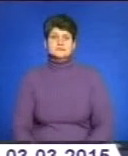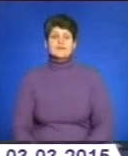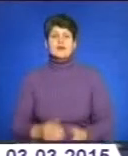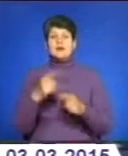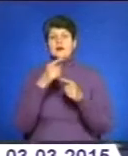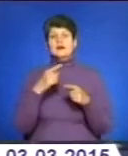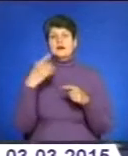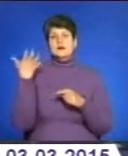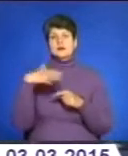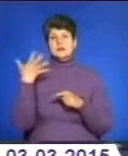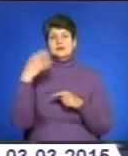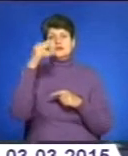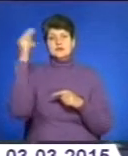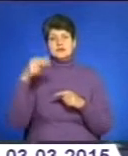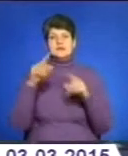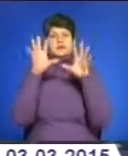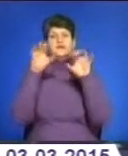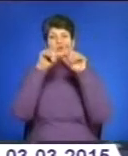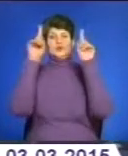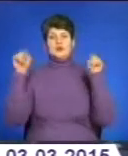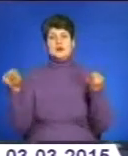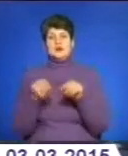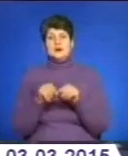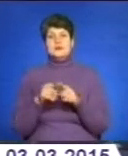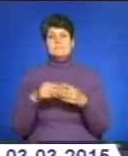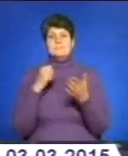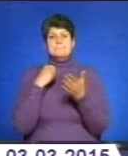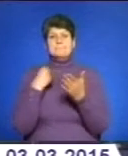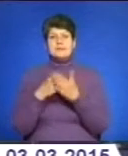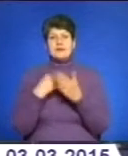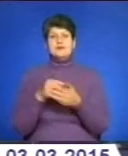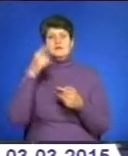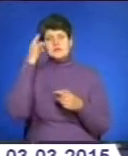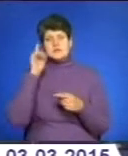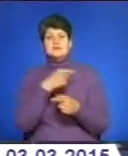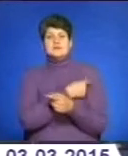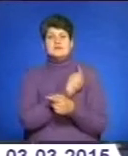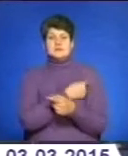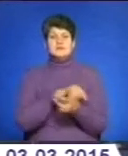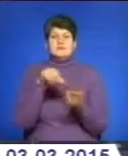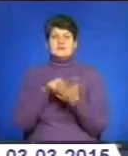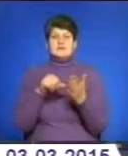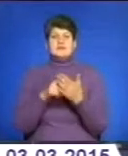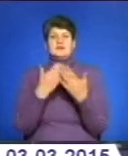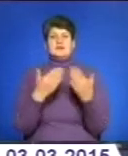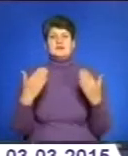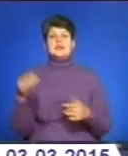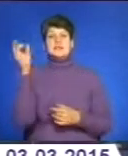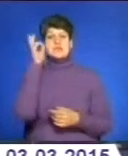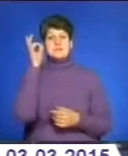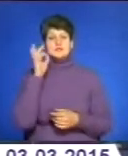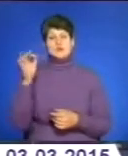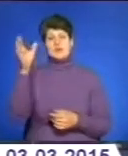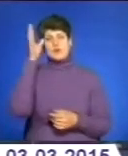Півсотні картин, фотографій з галузі біології, матеріалознавства, медицини представлені на виставці Німецького наукового